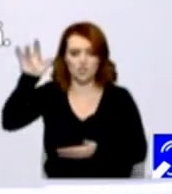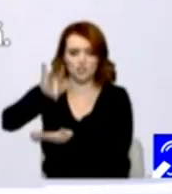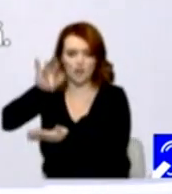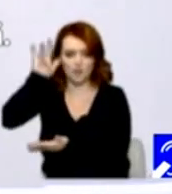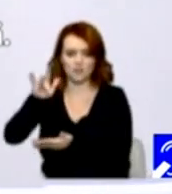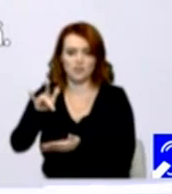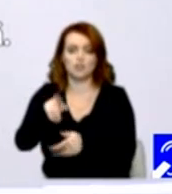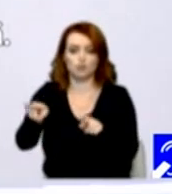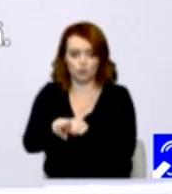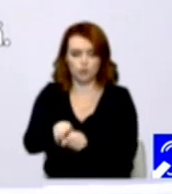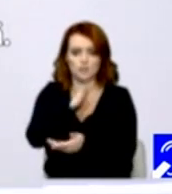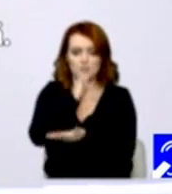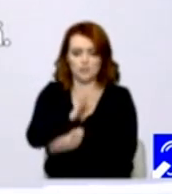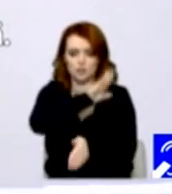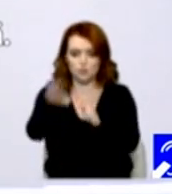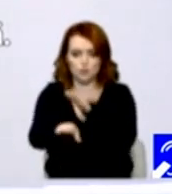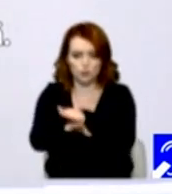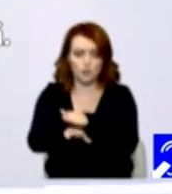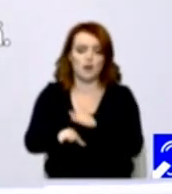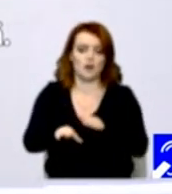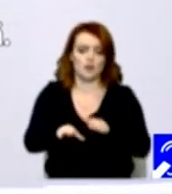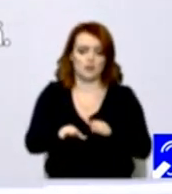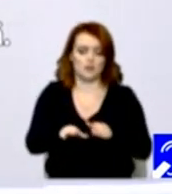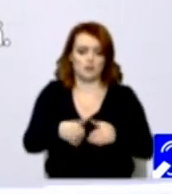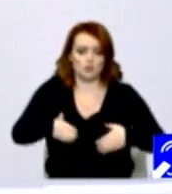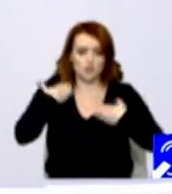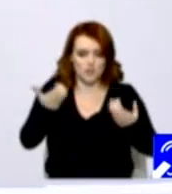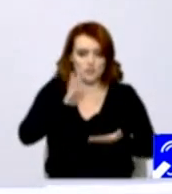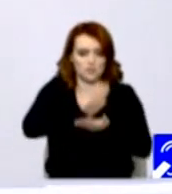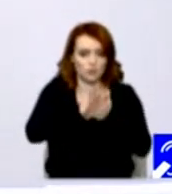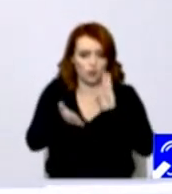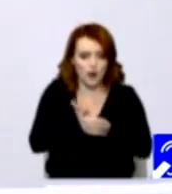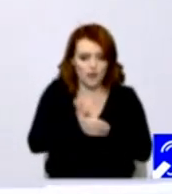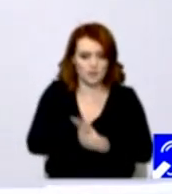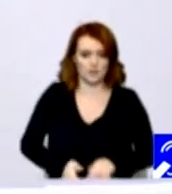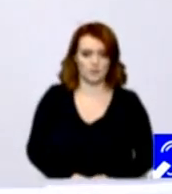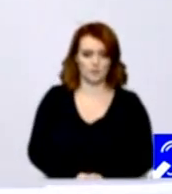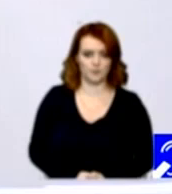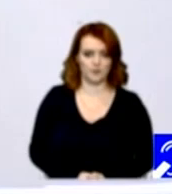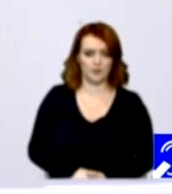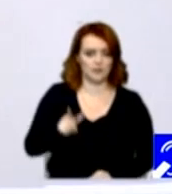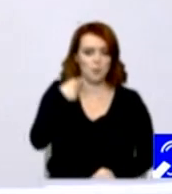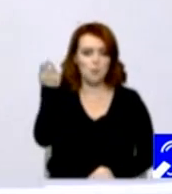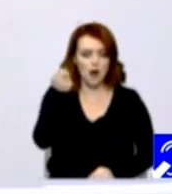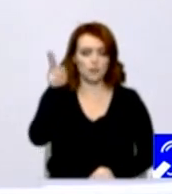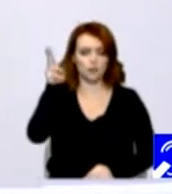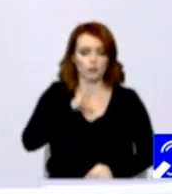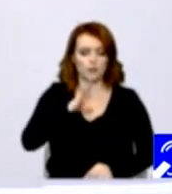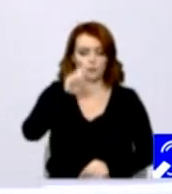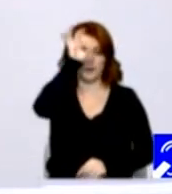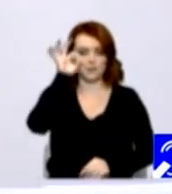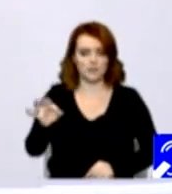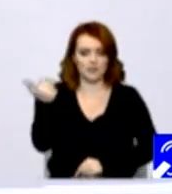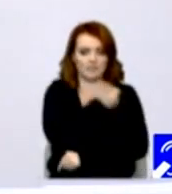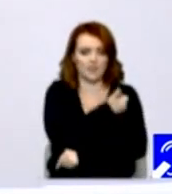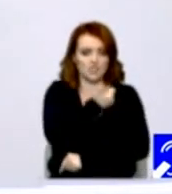airride various stages of his Nation routes of of which only for teaching percent of People